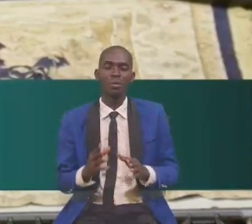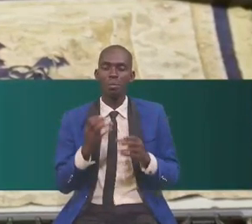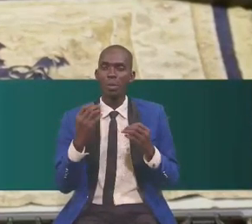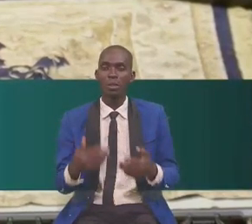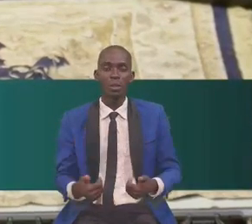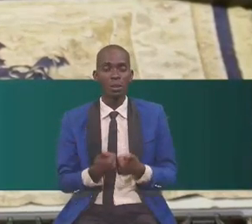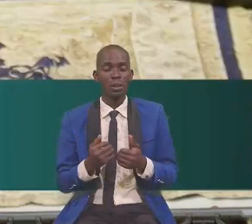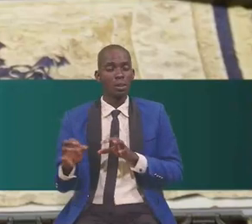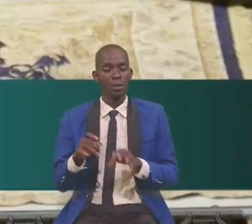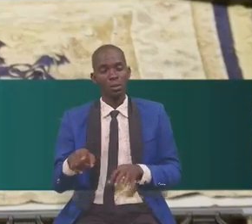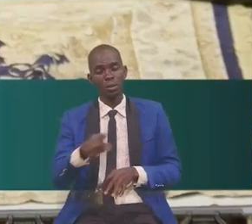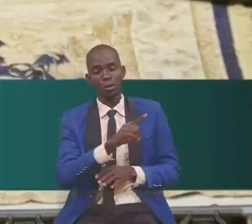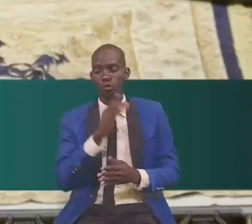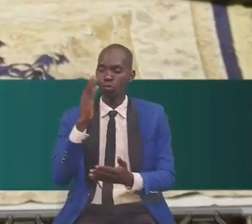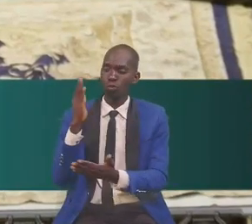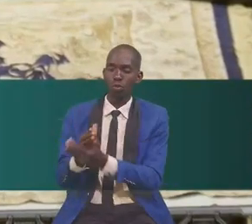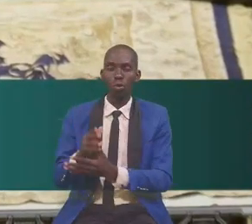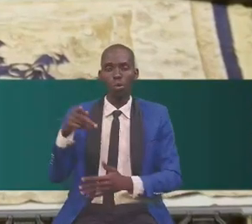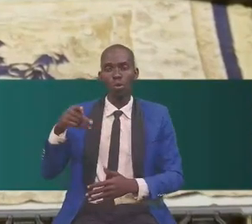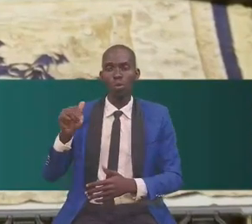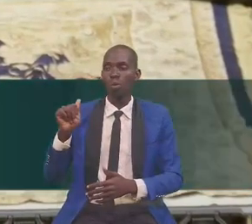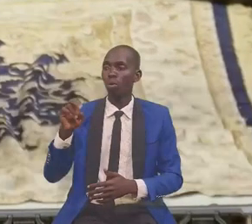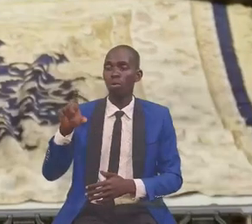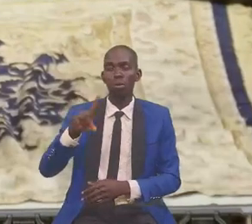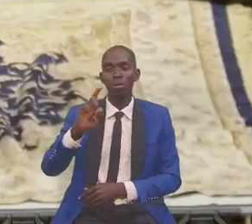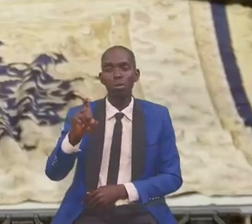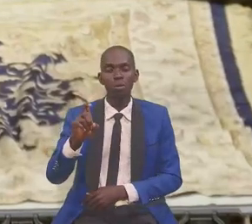Paul? Est-ce qu'ils ont empêché Paul?